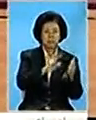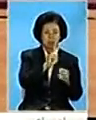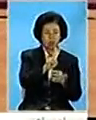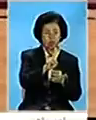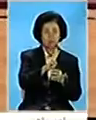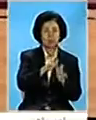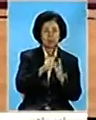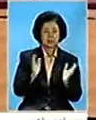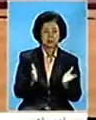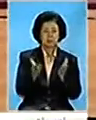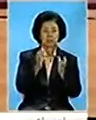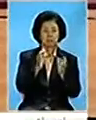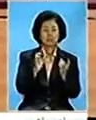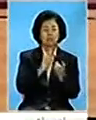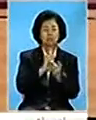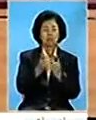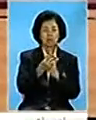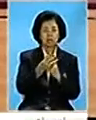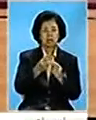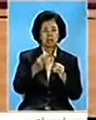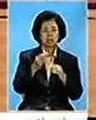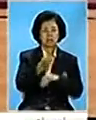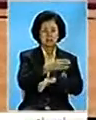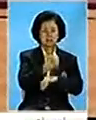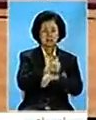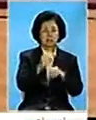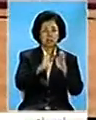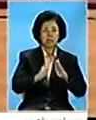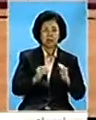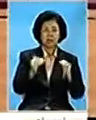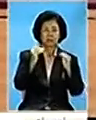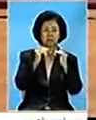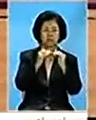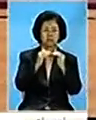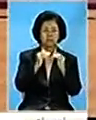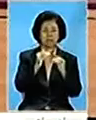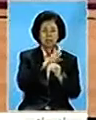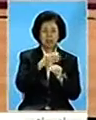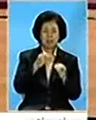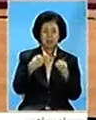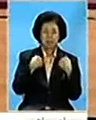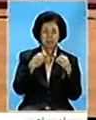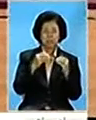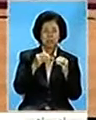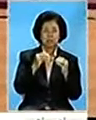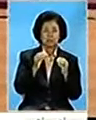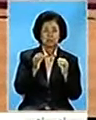ริมวัฒนธรรมการเมืองแบบประชาธิปไตยและการมีส่วนร่วมนะคะอันนี้ใช้เงินไปถึ